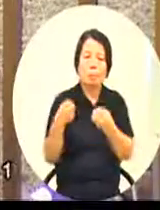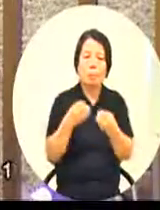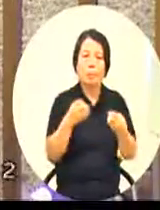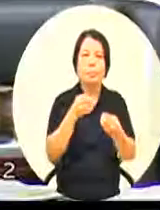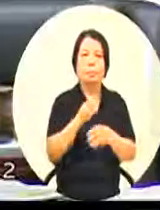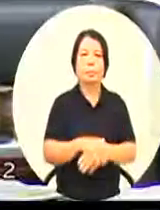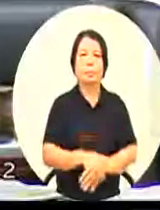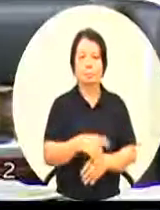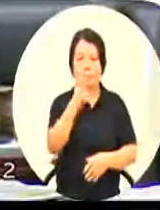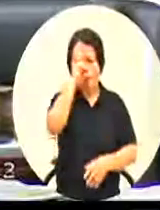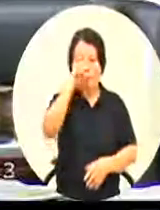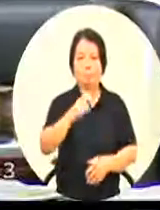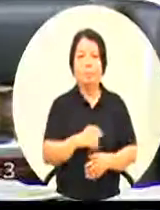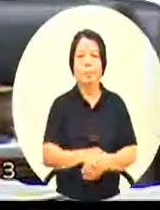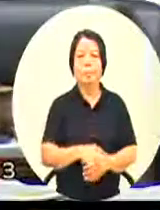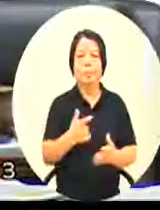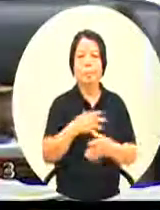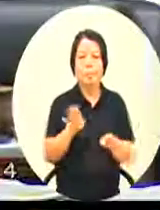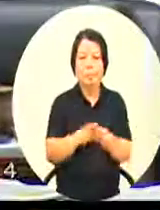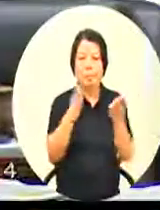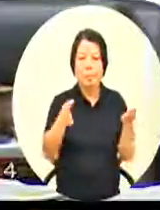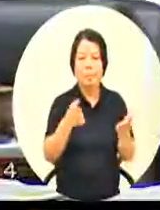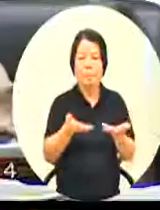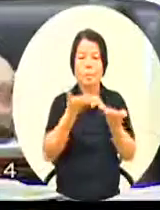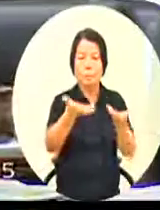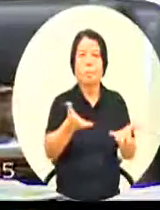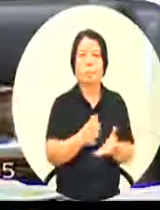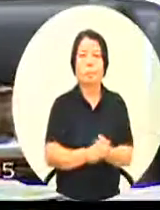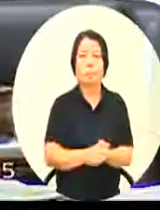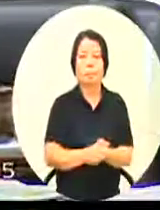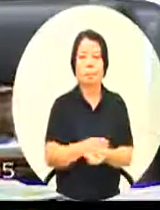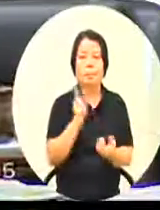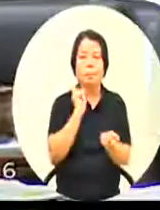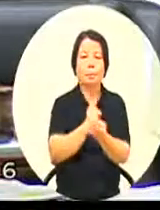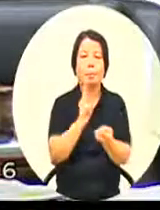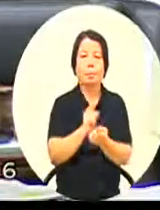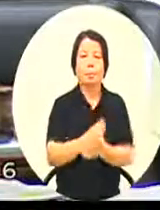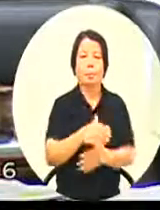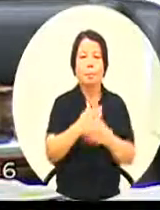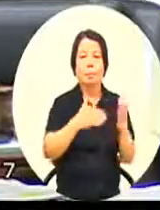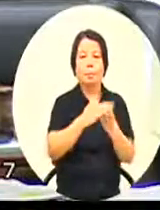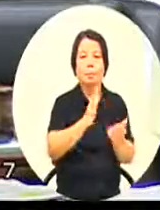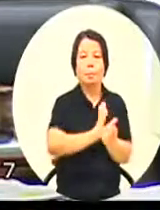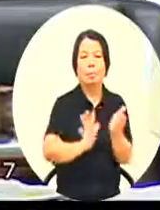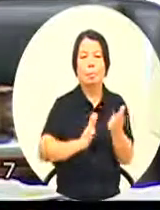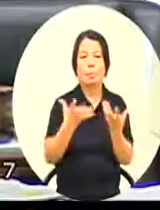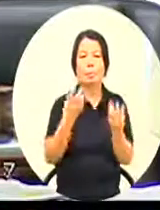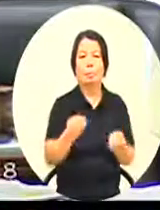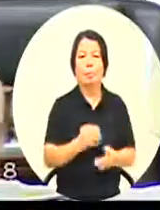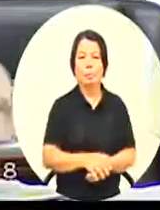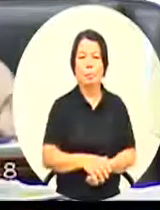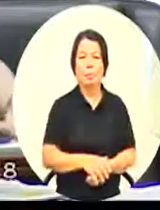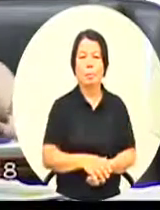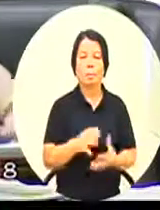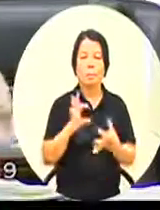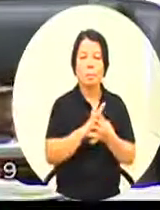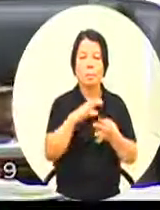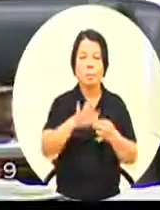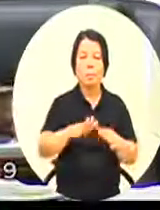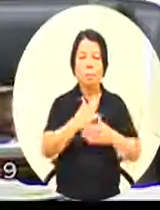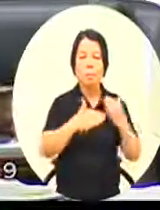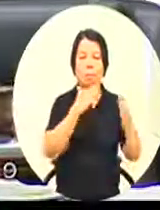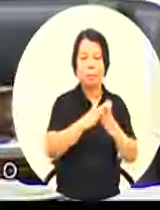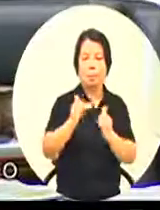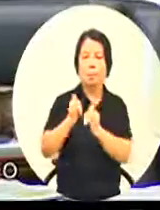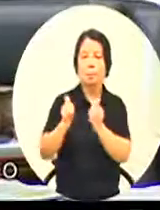是希望说啊，既然要开放了哈，以这对好好嘛，无什么损害啦。那因为现在学校跟